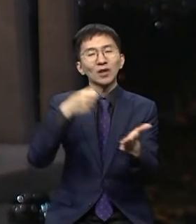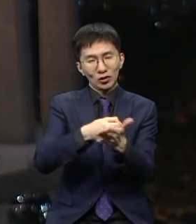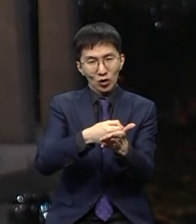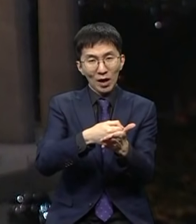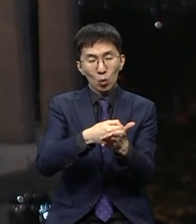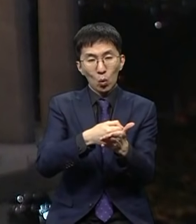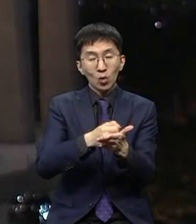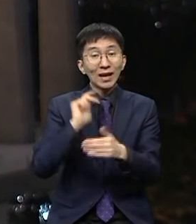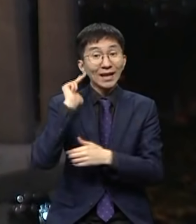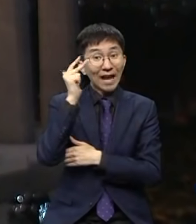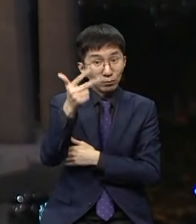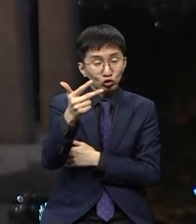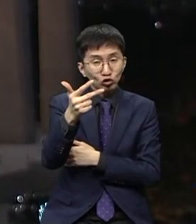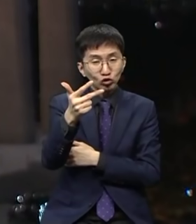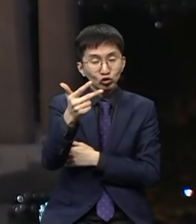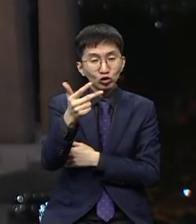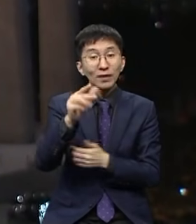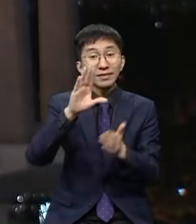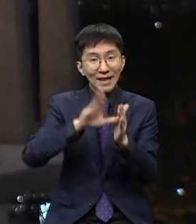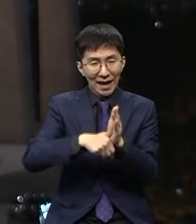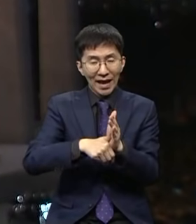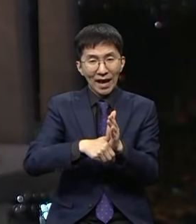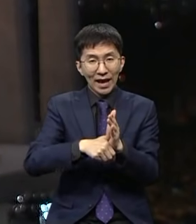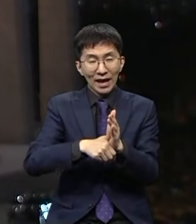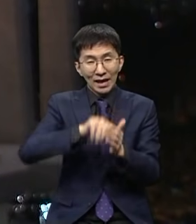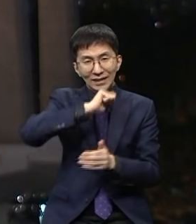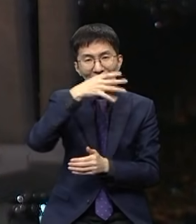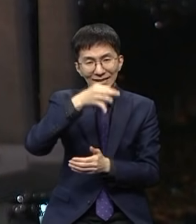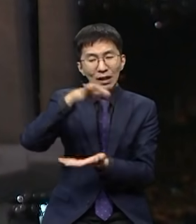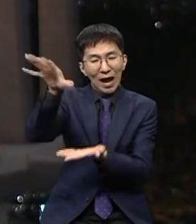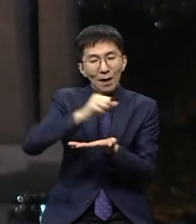뒤 다음 달 2일 국무회의에서 재원